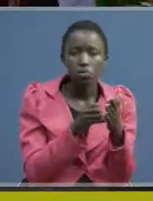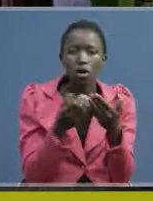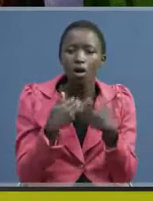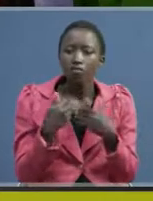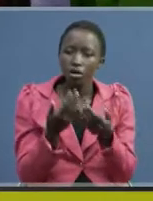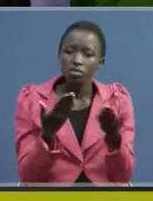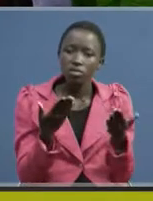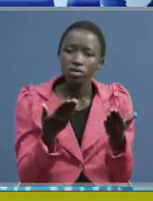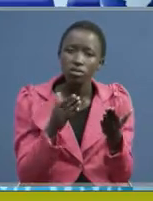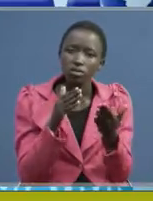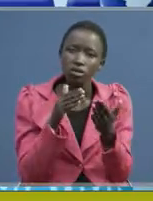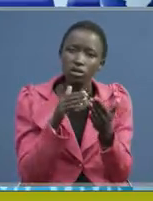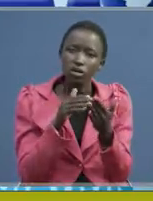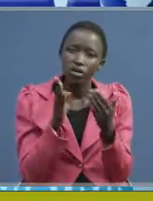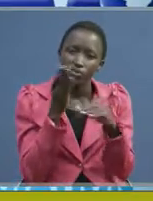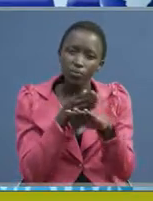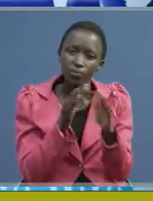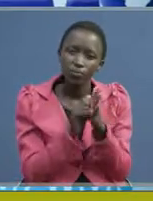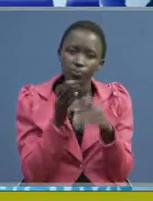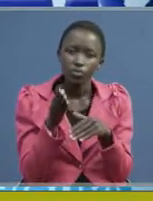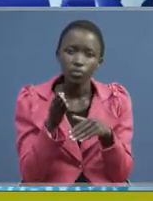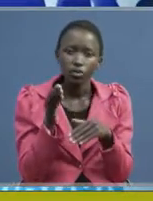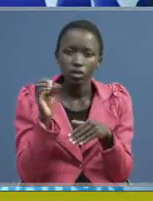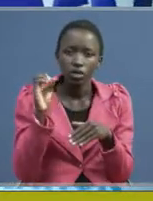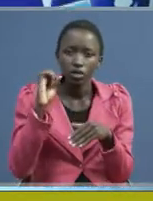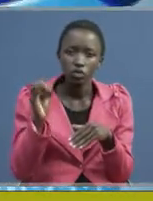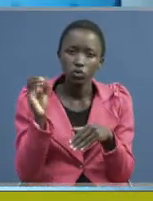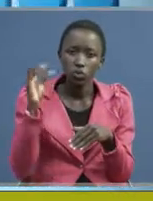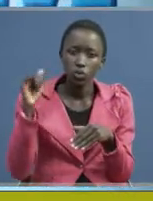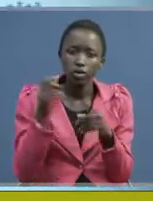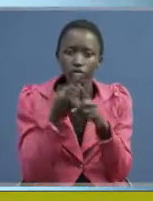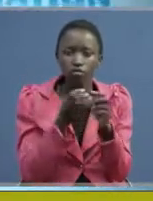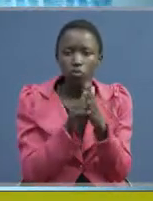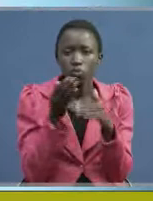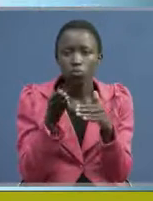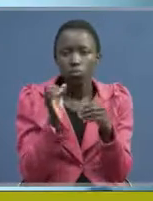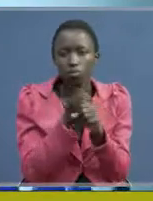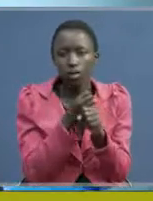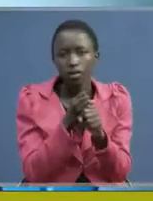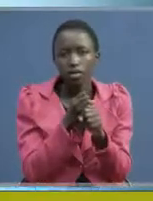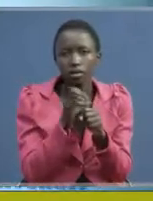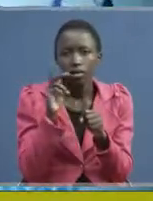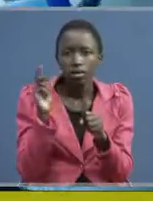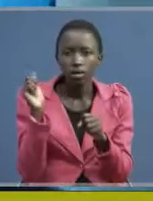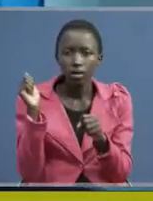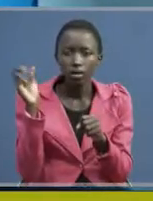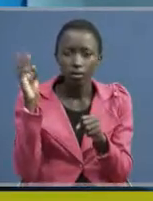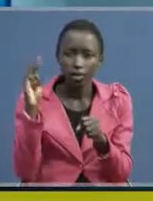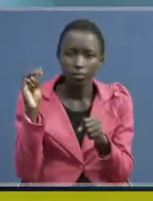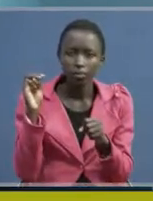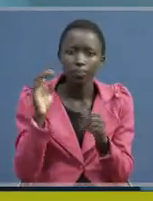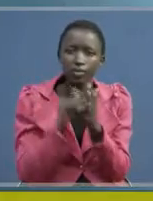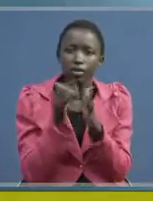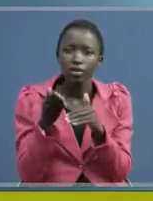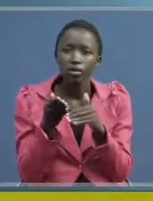kuleta bidhaa hafifu nchini? Job Wanjoi, afisa mkuu wa utafiti kutoka halmashauri ya wazalishaji nchini KAM, anatupa na